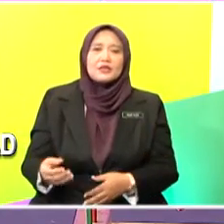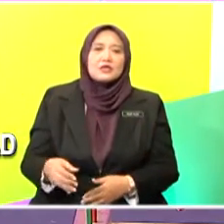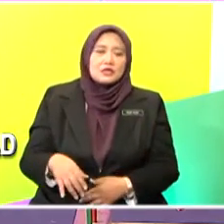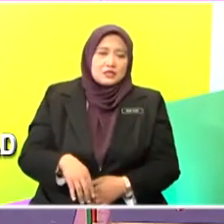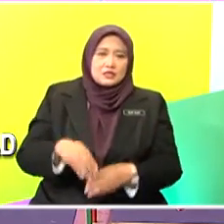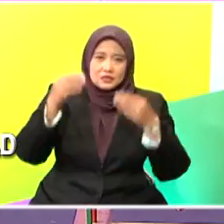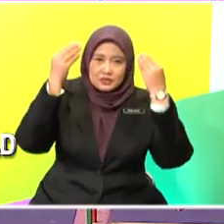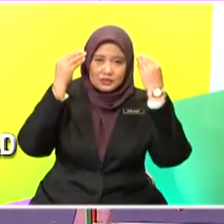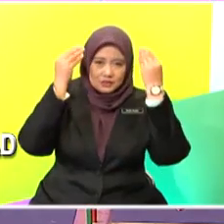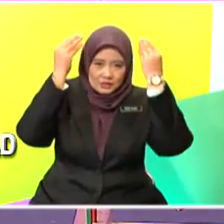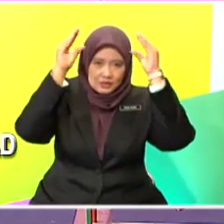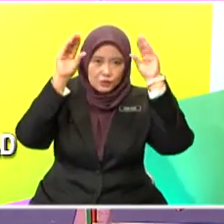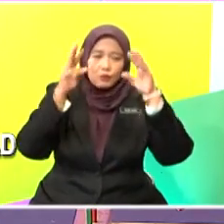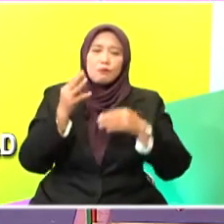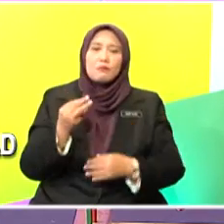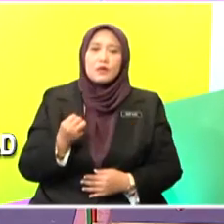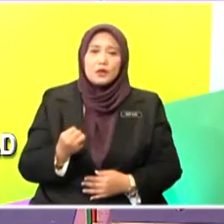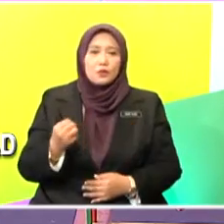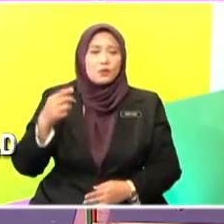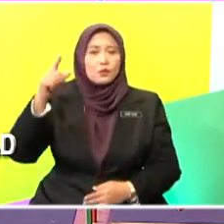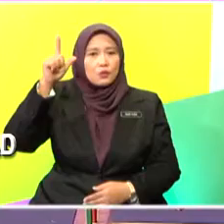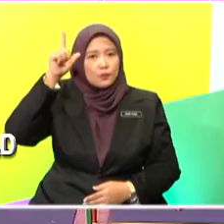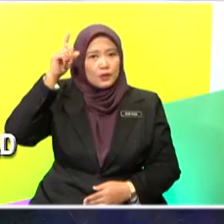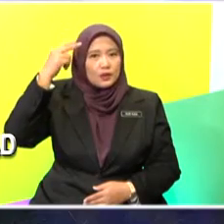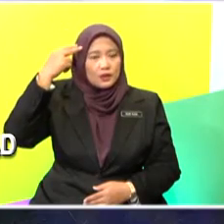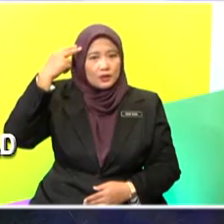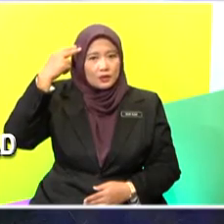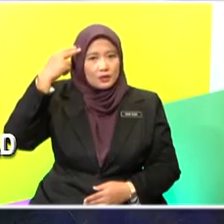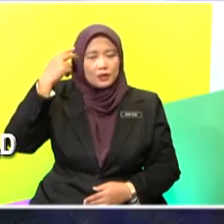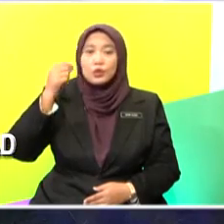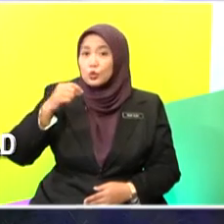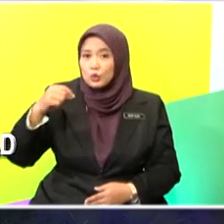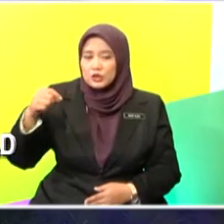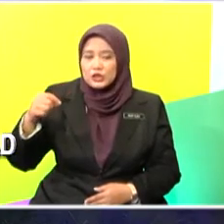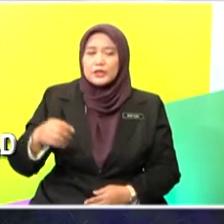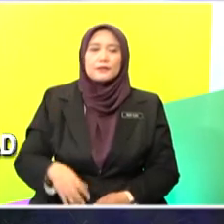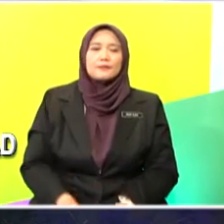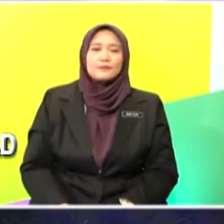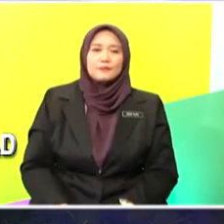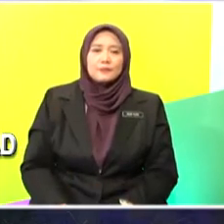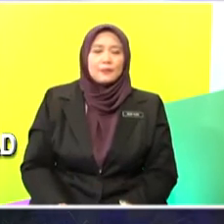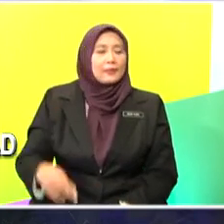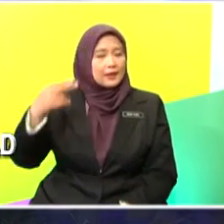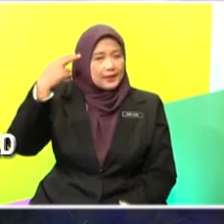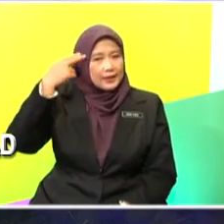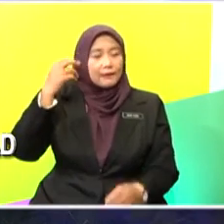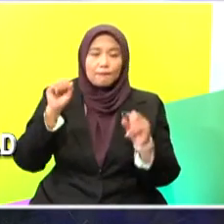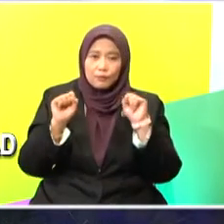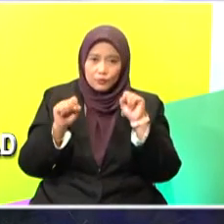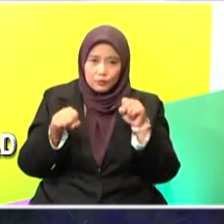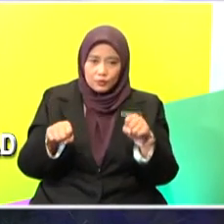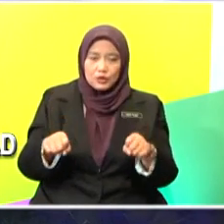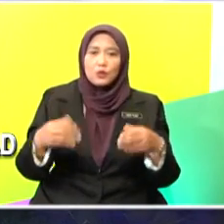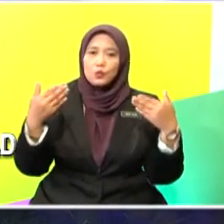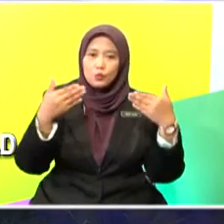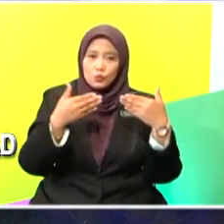kenal huruf. Cikgu sebut, Hakim tulis. Boleh, cikgu. Okey, tapi Hakim boleh sambung. Dah ada kan kat situ?